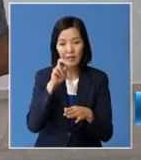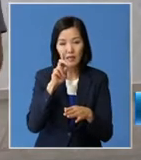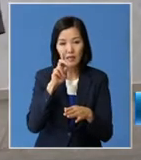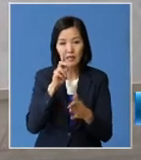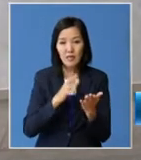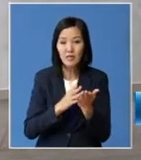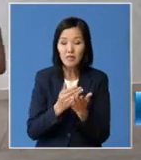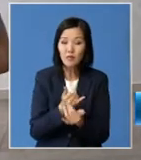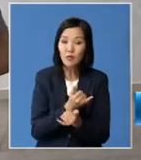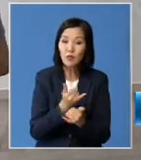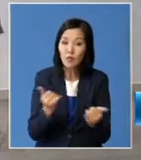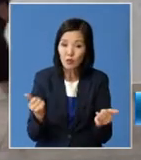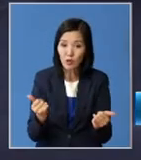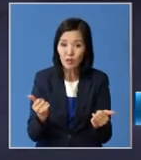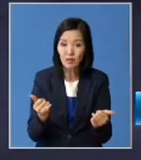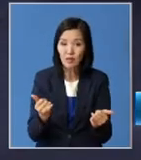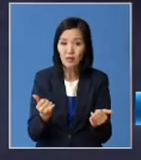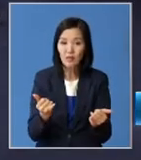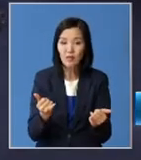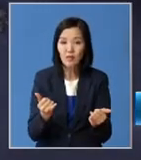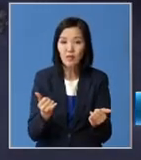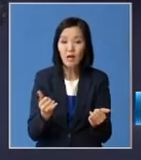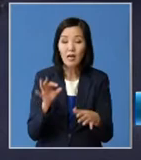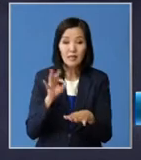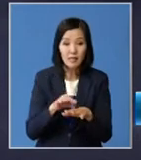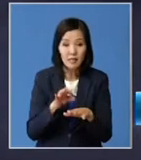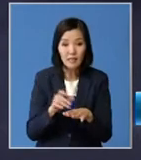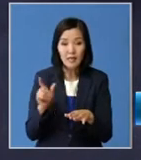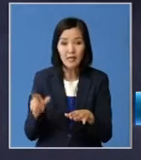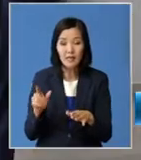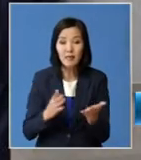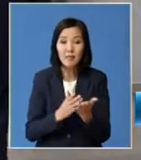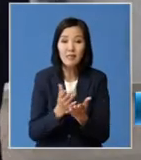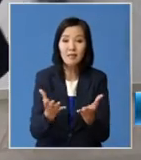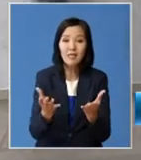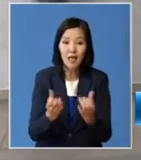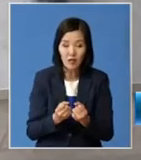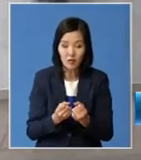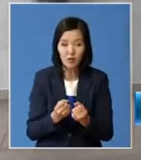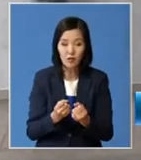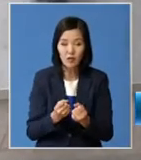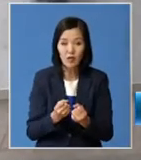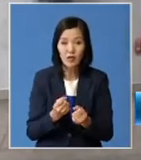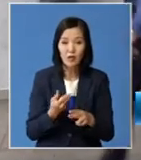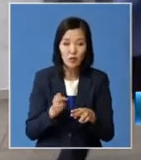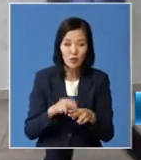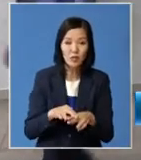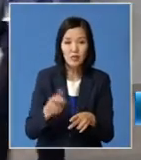мемлекеттік қызмет көрсетуші болып табылады, сырқаттанған азаматтар, соны алушылар. Дәрігерлерді